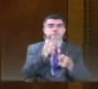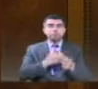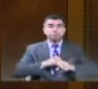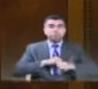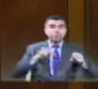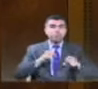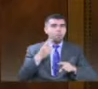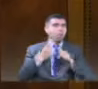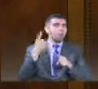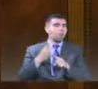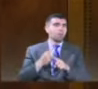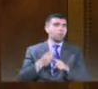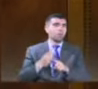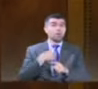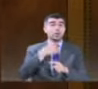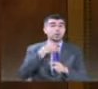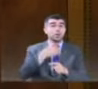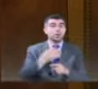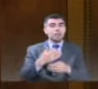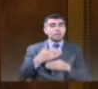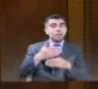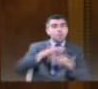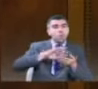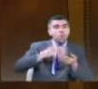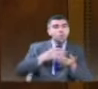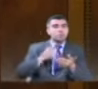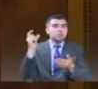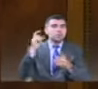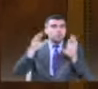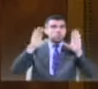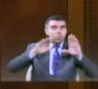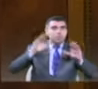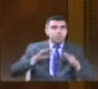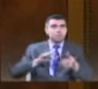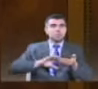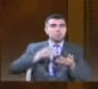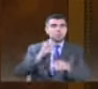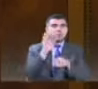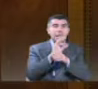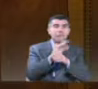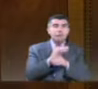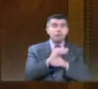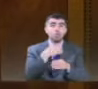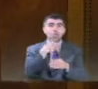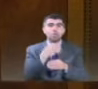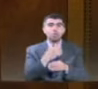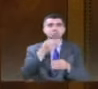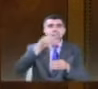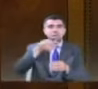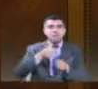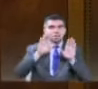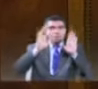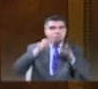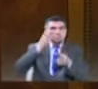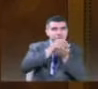الديني من خلال وضع مقاربة شاملة تعالج منابع الإرهاب عبر مشاريع اجتماعية